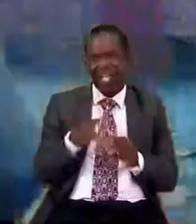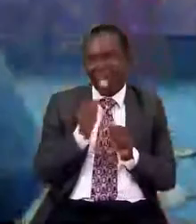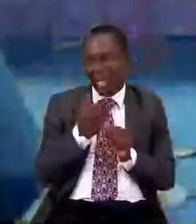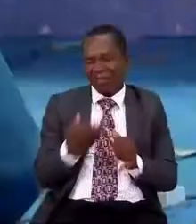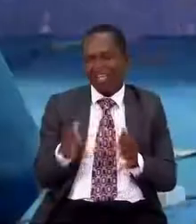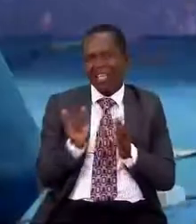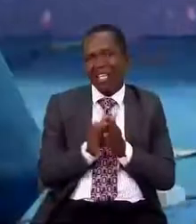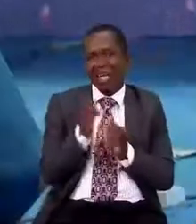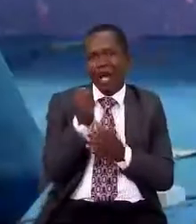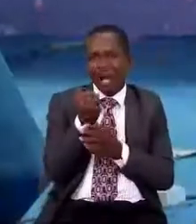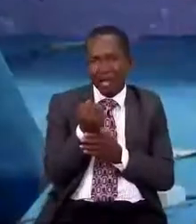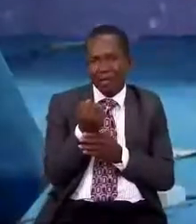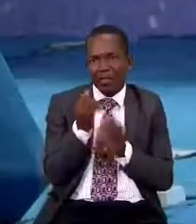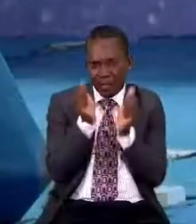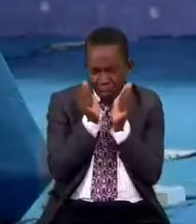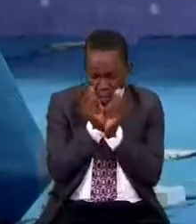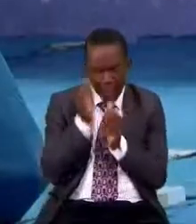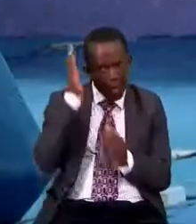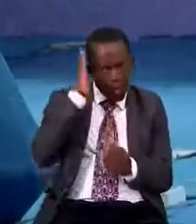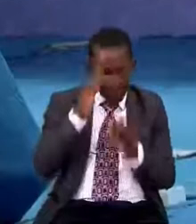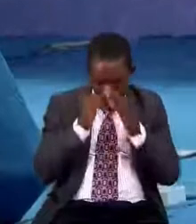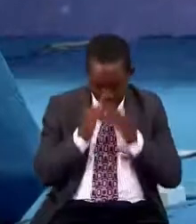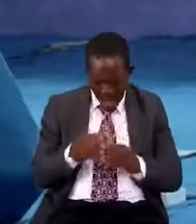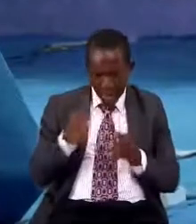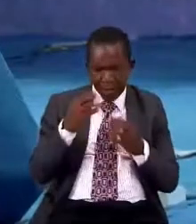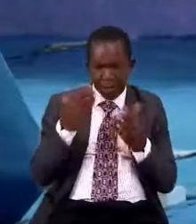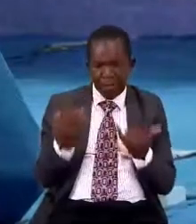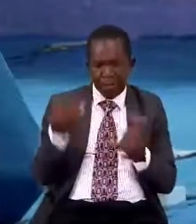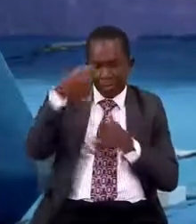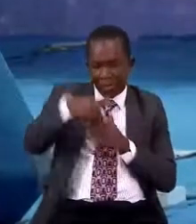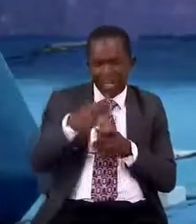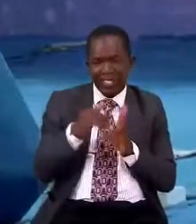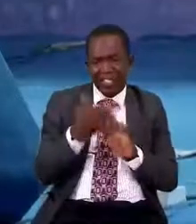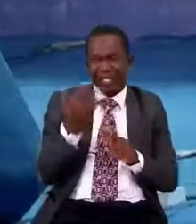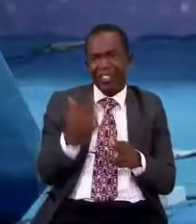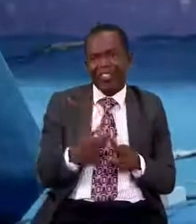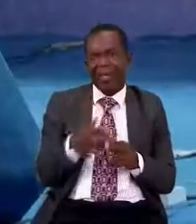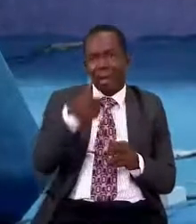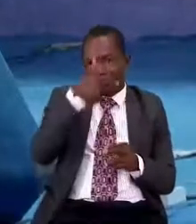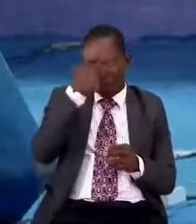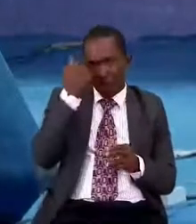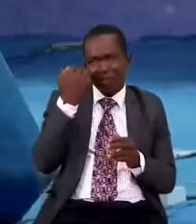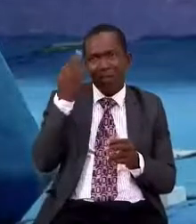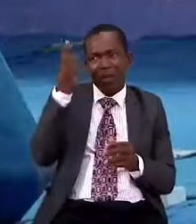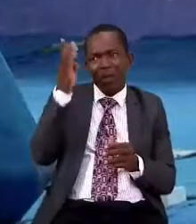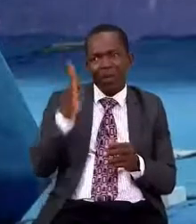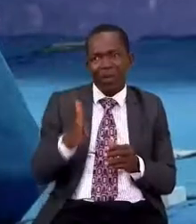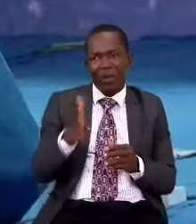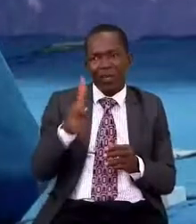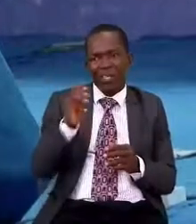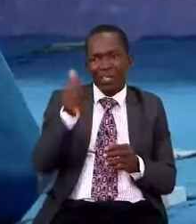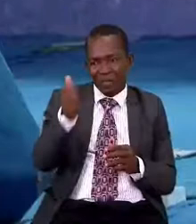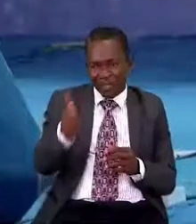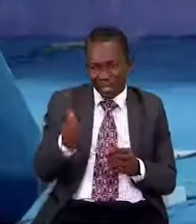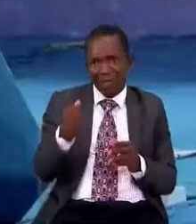jour, parce que Dieu lui-même l'a souverainement élevé et lui a